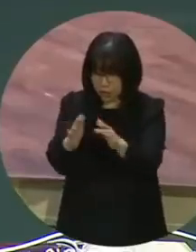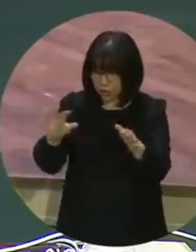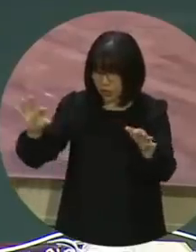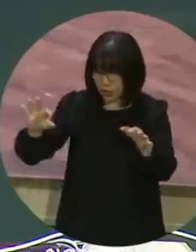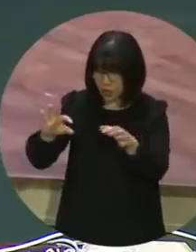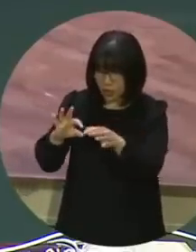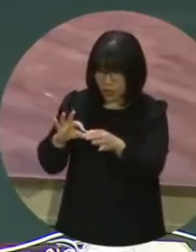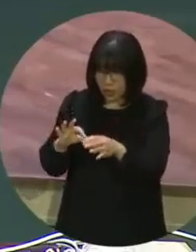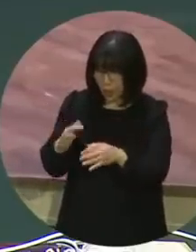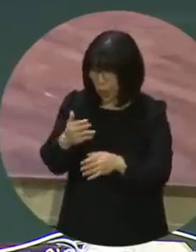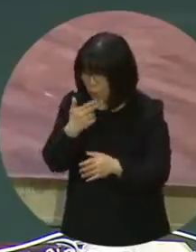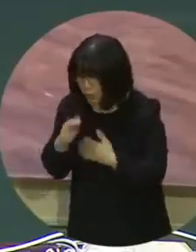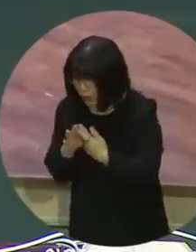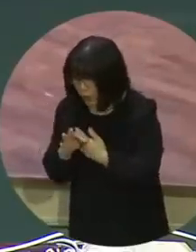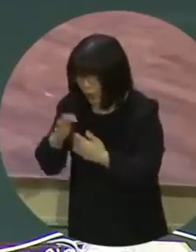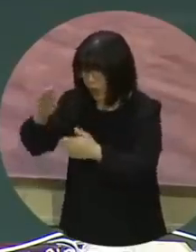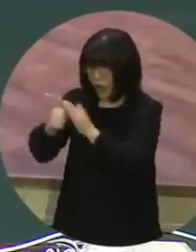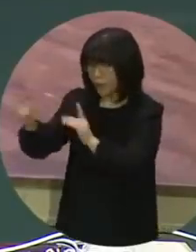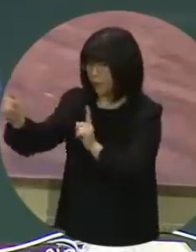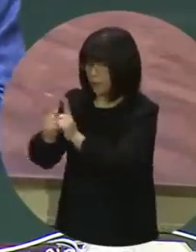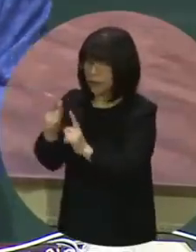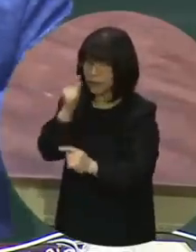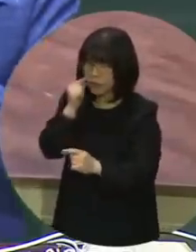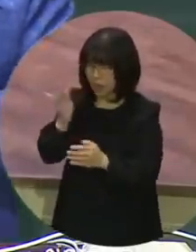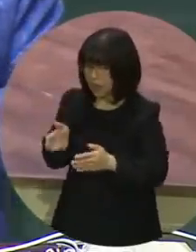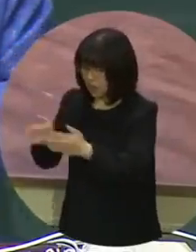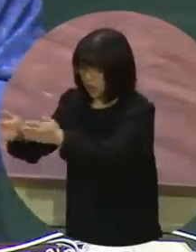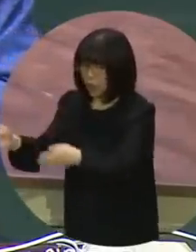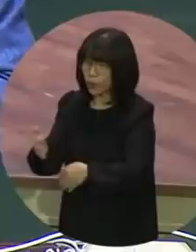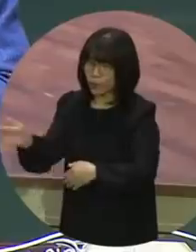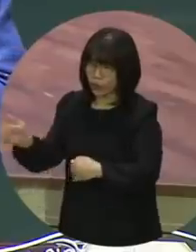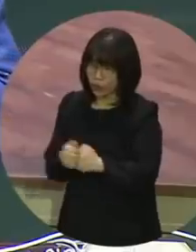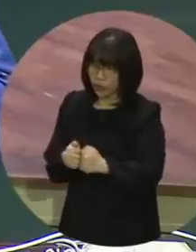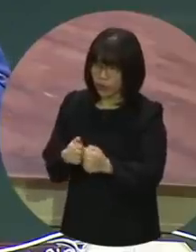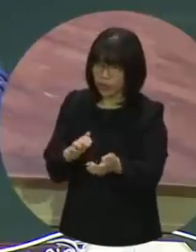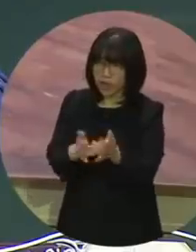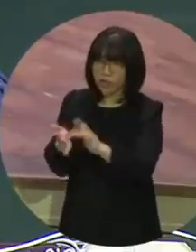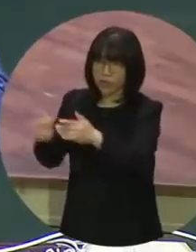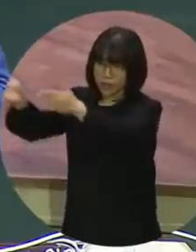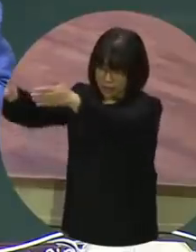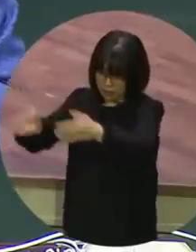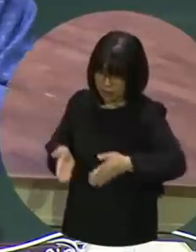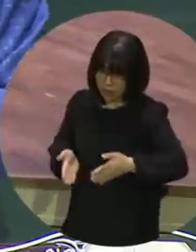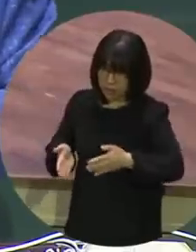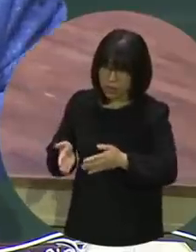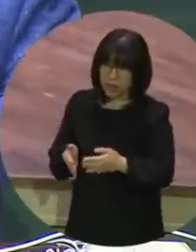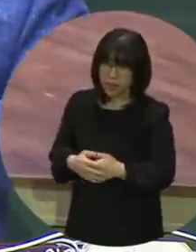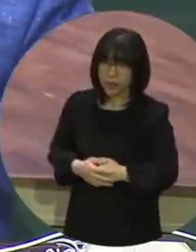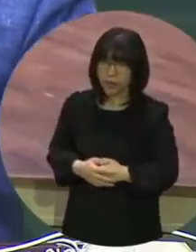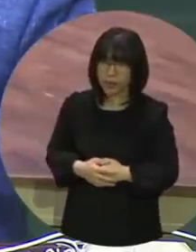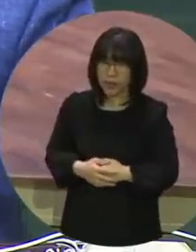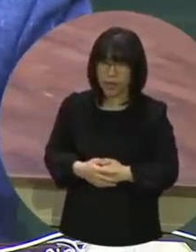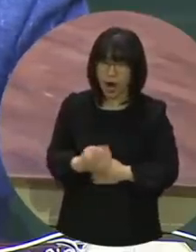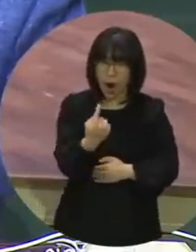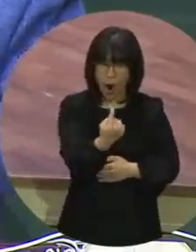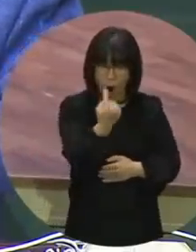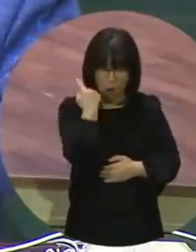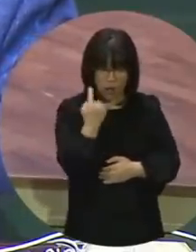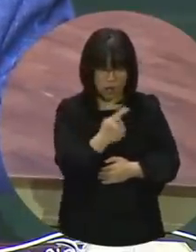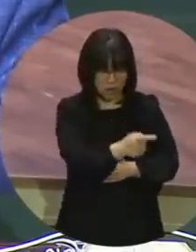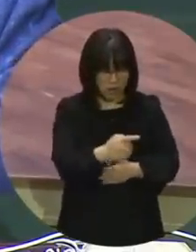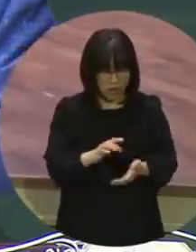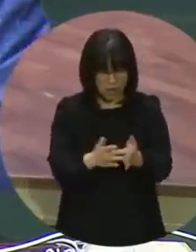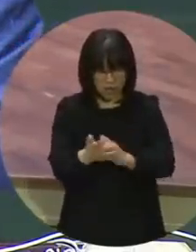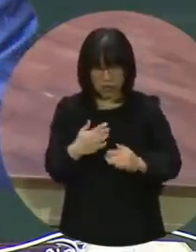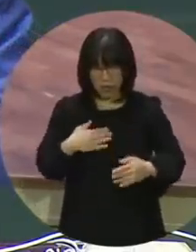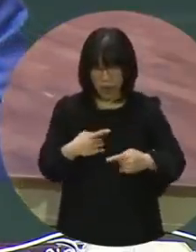수가 없어. 길을 열어놨기 때문에, 아니, 불신자로 살다가 어제까지 하나님께 원수되었다가 오늘 예수 영접하고 예수